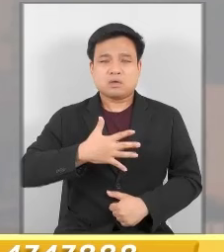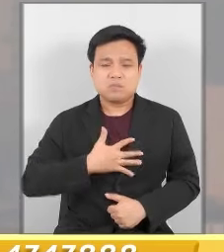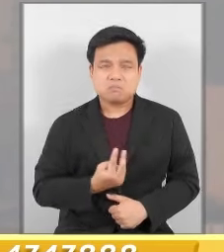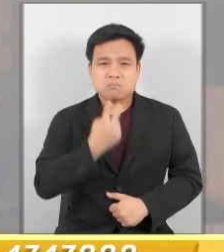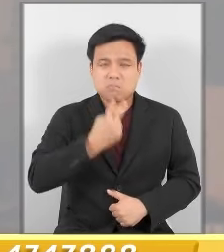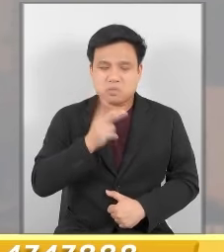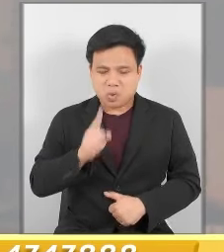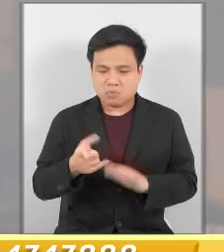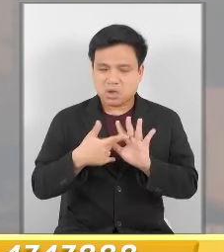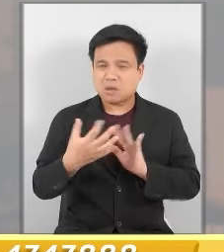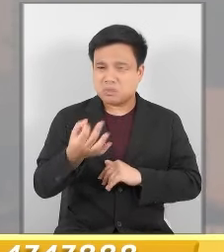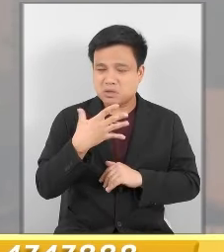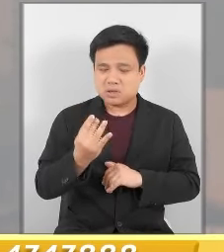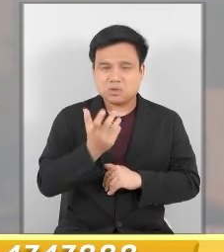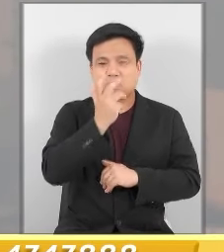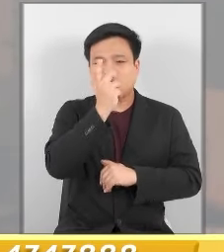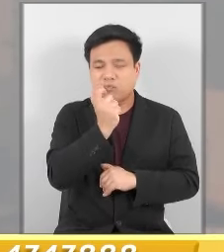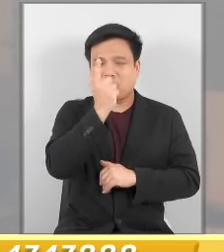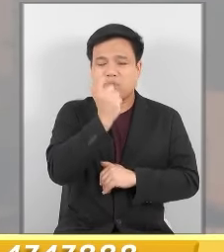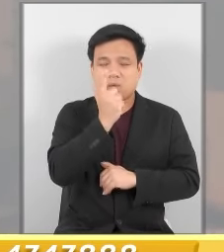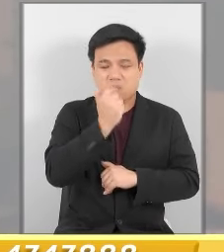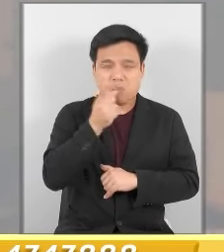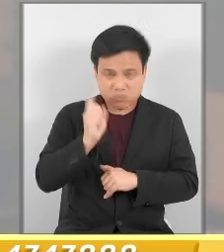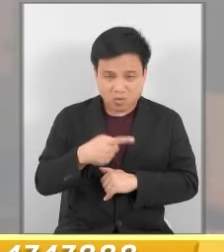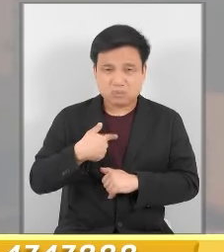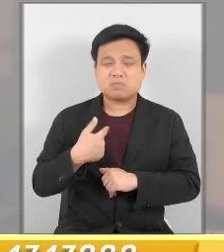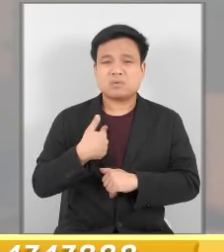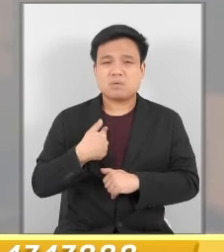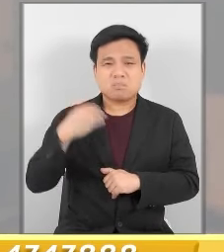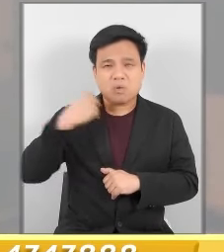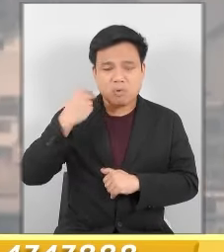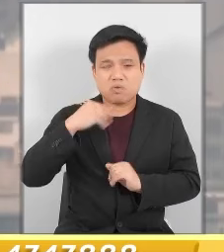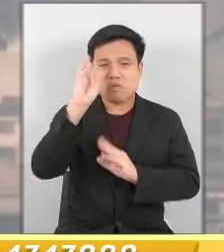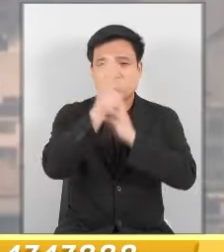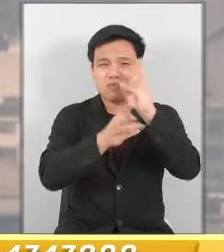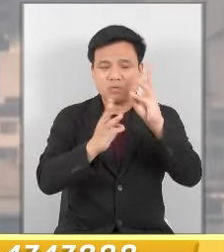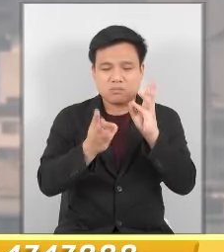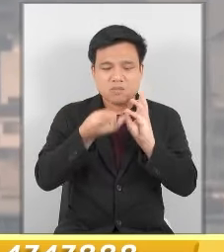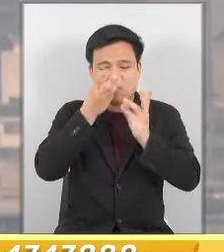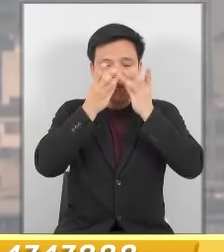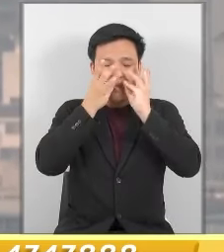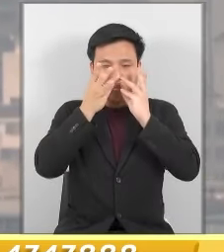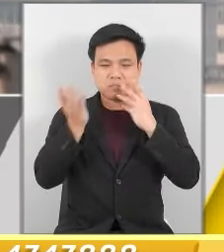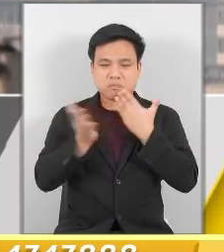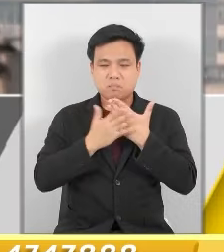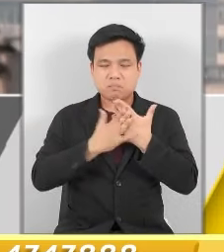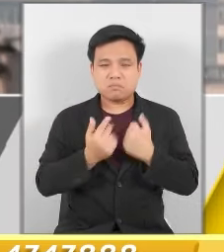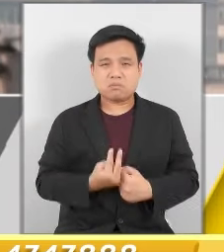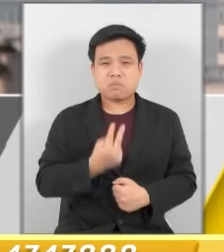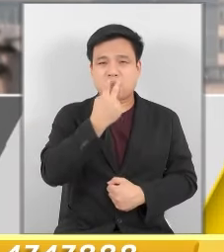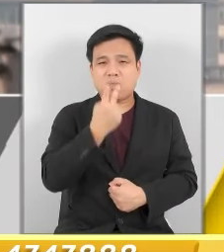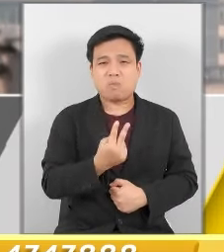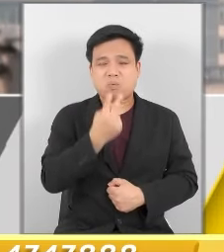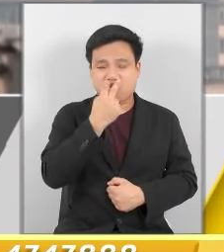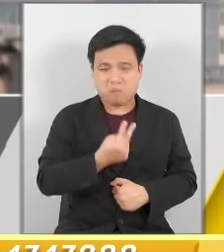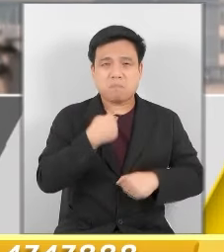ได้ด้วยนะพวกยาพ่นน่ะเพราะว่าเนี่ยฝุ่นอย่างเงี้ยค่ะมันจะไปกระตุ้นแล้วก็ทำให้ระบบทางเดินหายใจของเราอ่ะมันกลับ